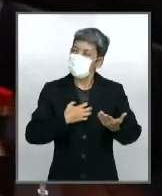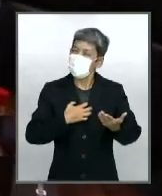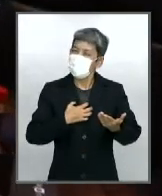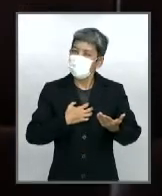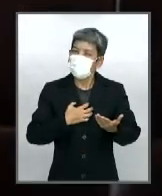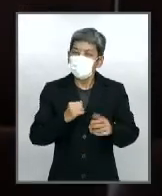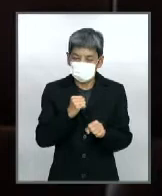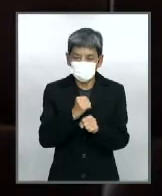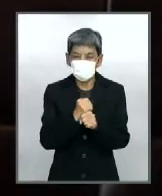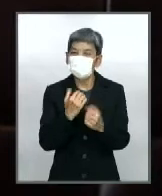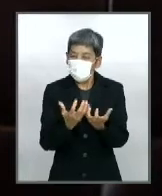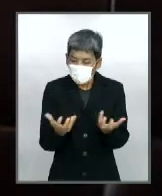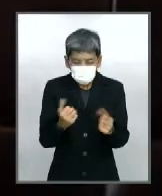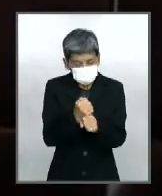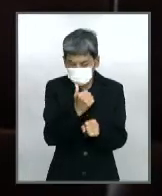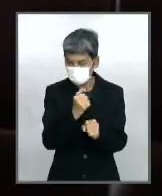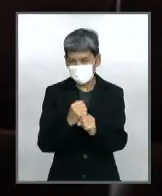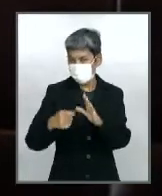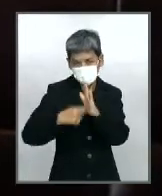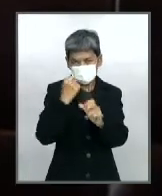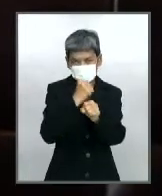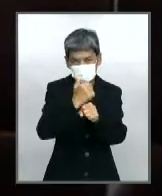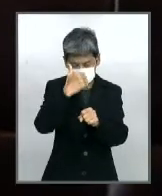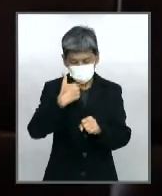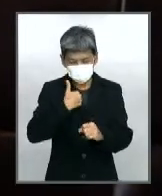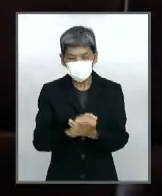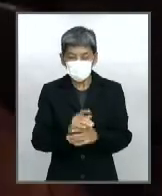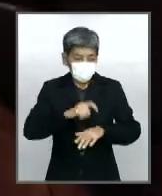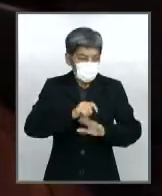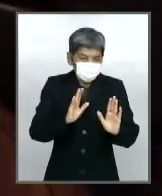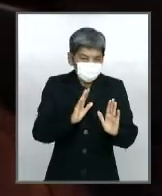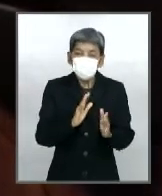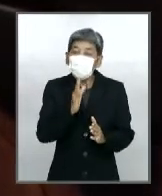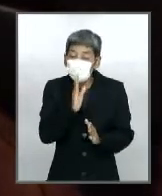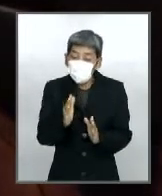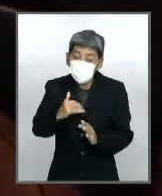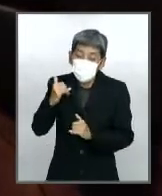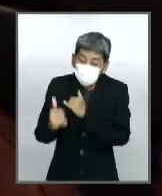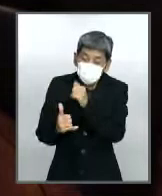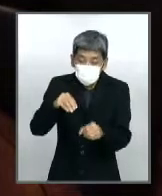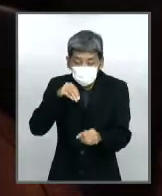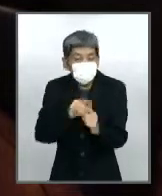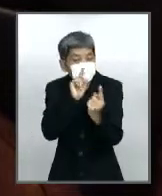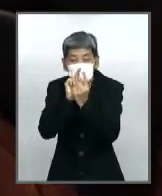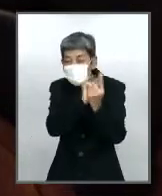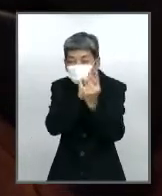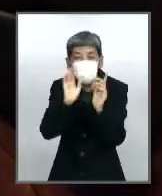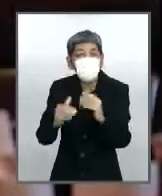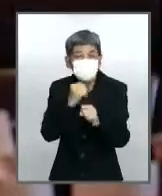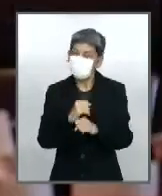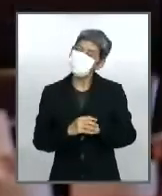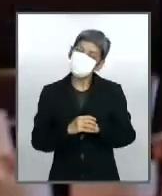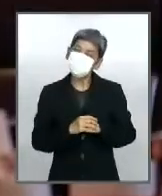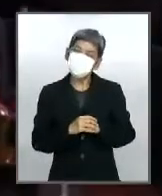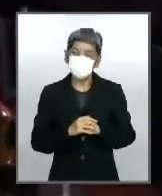ญกับ productivity มากกว่าเวลาหรือการที่แบบจะต้องแบบมานั่งแล้วเจอหน้ากันม